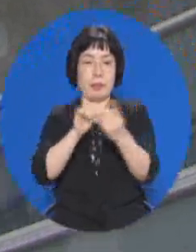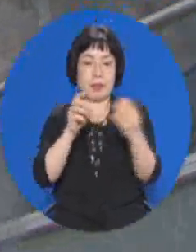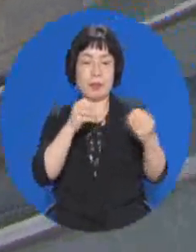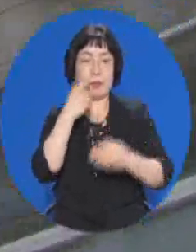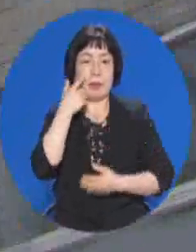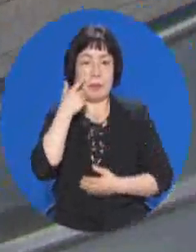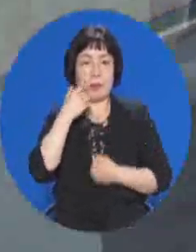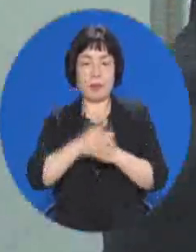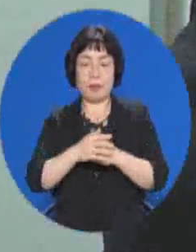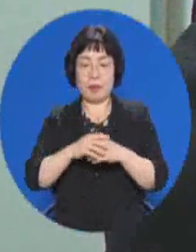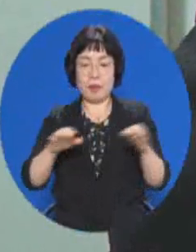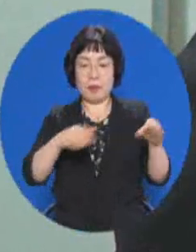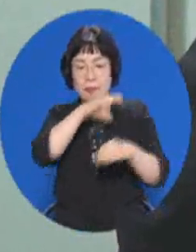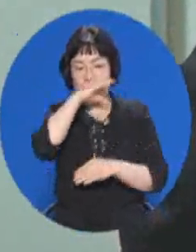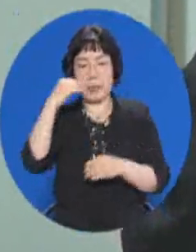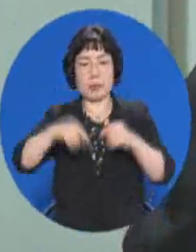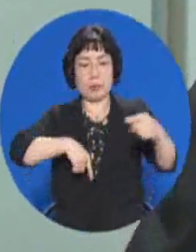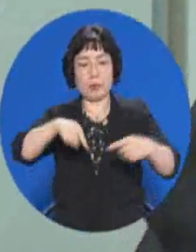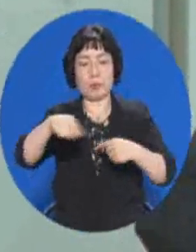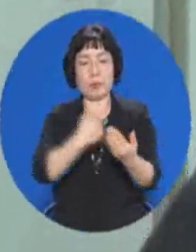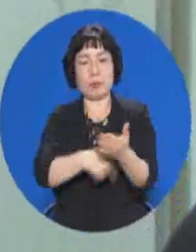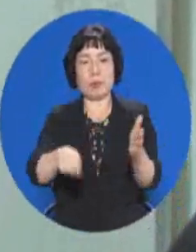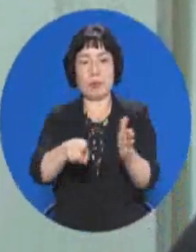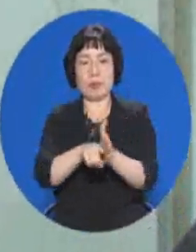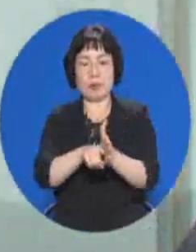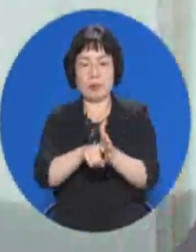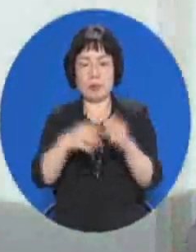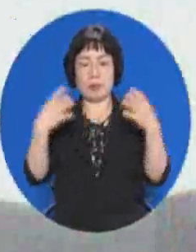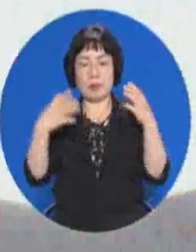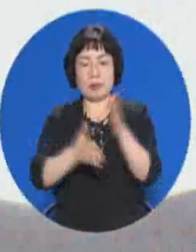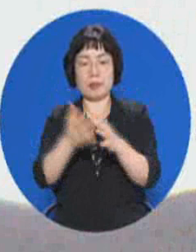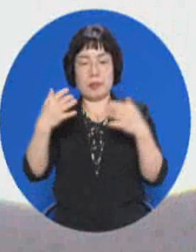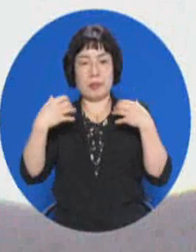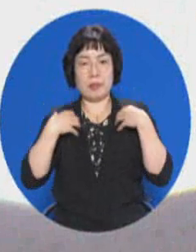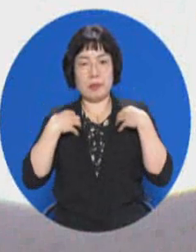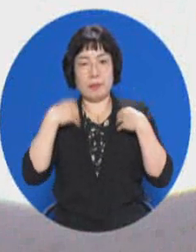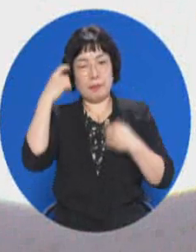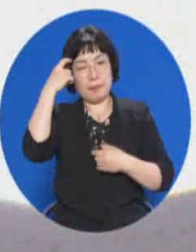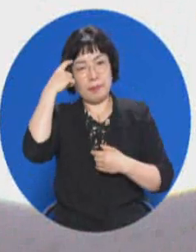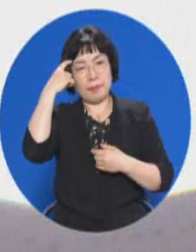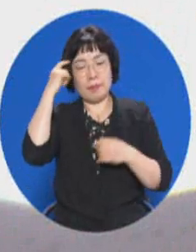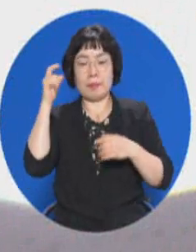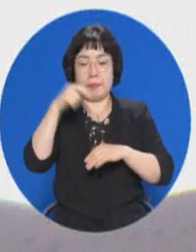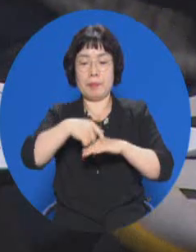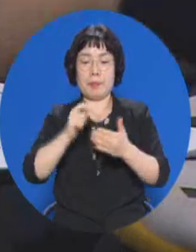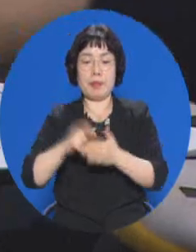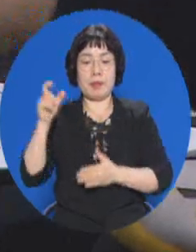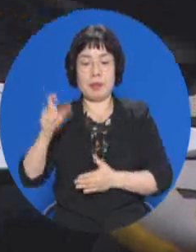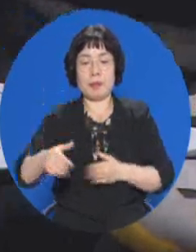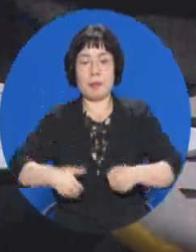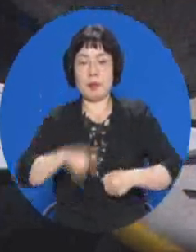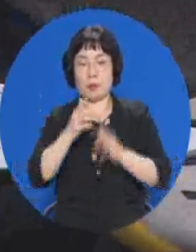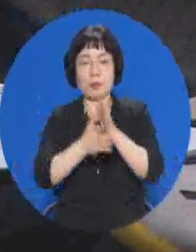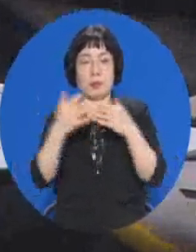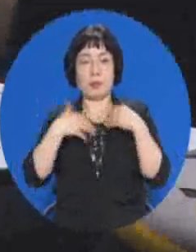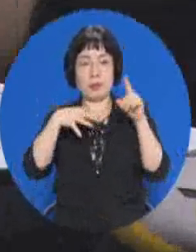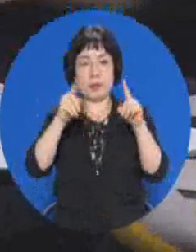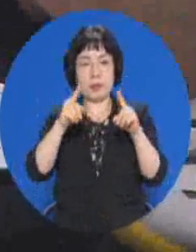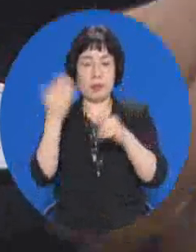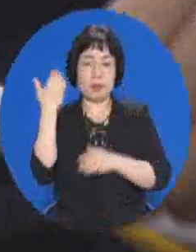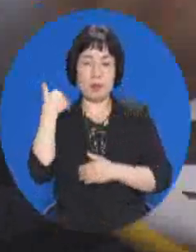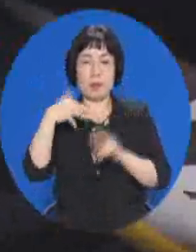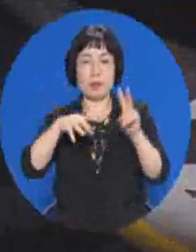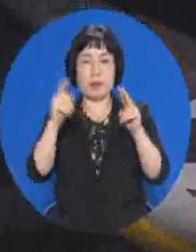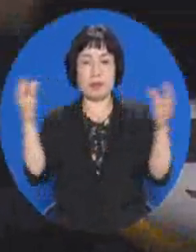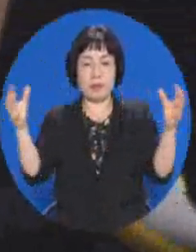부동산 시장 정상화에 대한 관계기관들의 의지와 행정력이 시험대에 오른 가운데 여수시는 1차에 이어 최근 2차